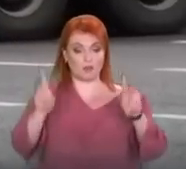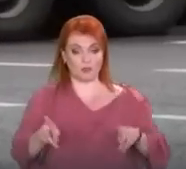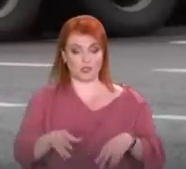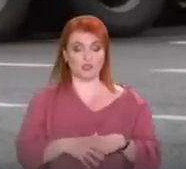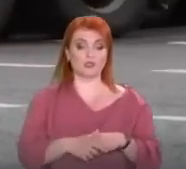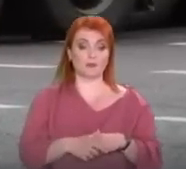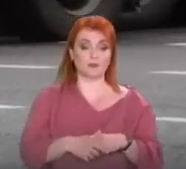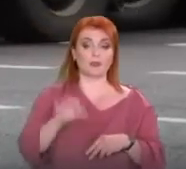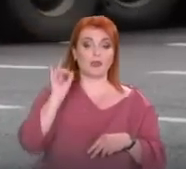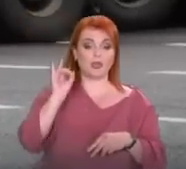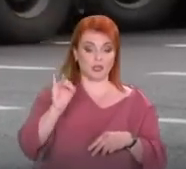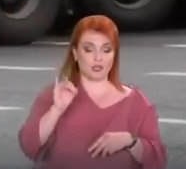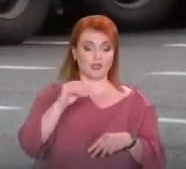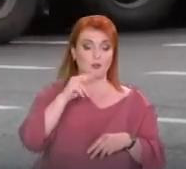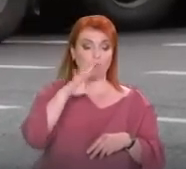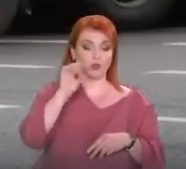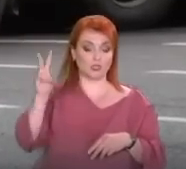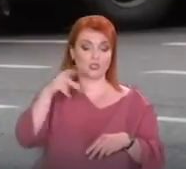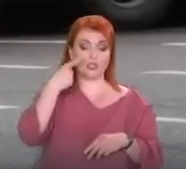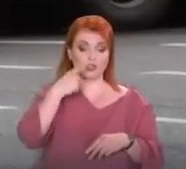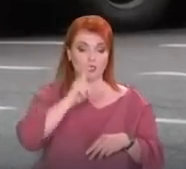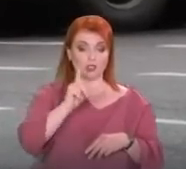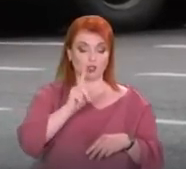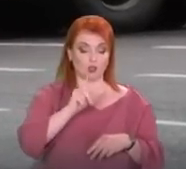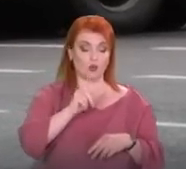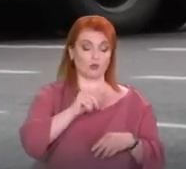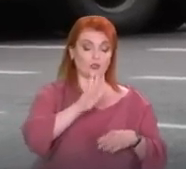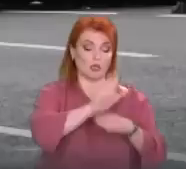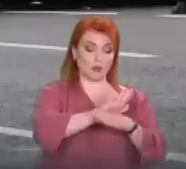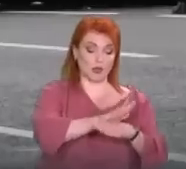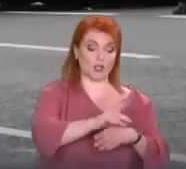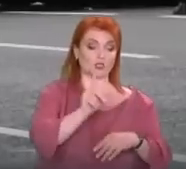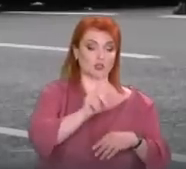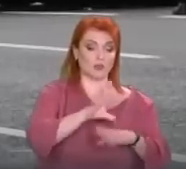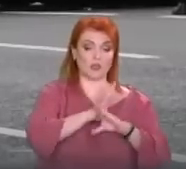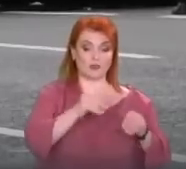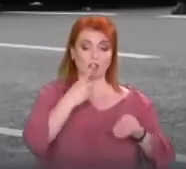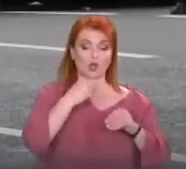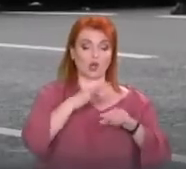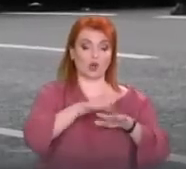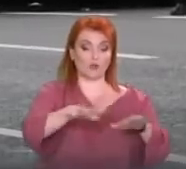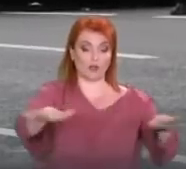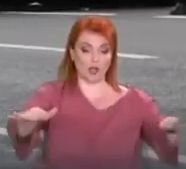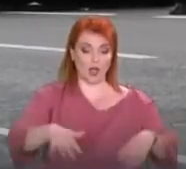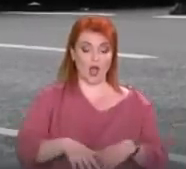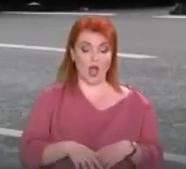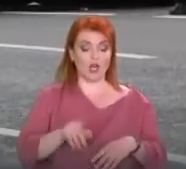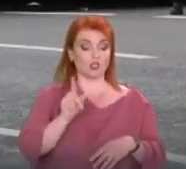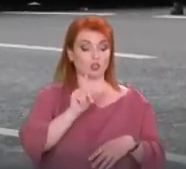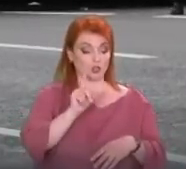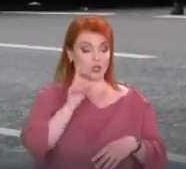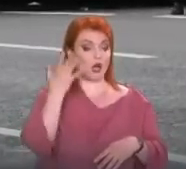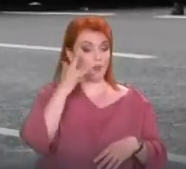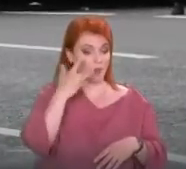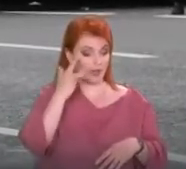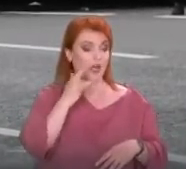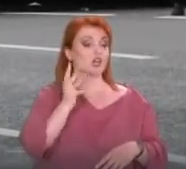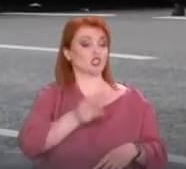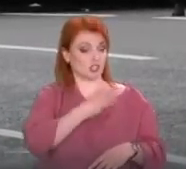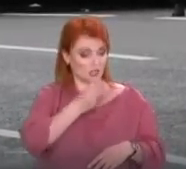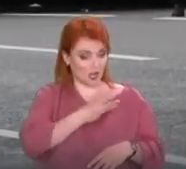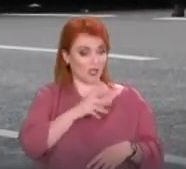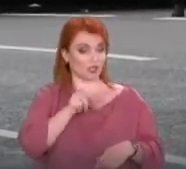a se evita vărsarea de sânge, pe care consideră că Ucraina și Occidentul o doreau în timpul rebeliunii eșuate a